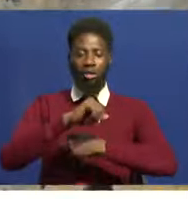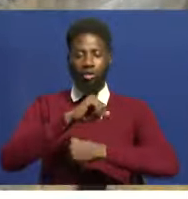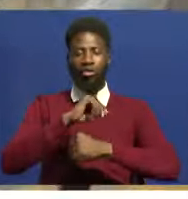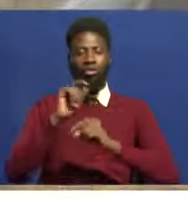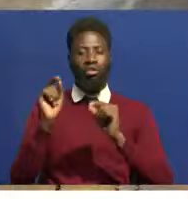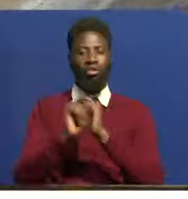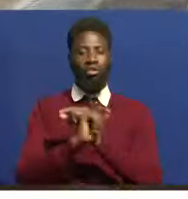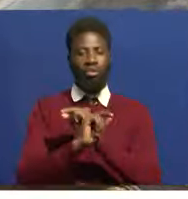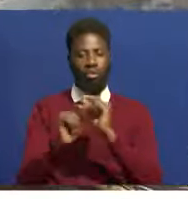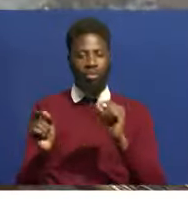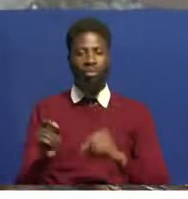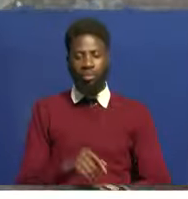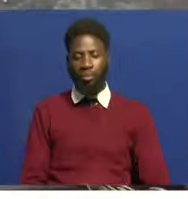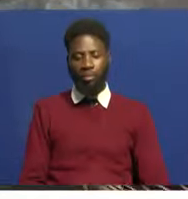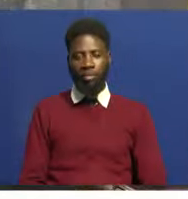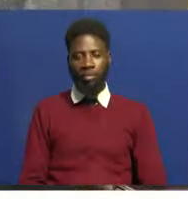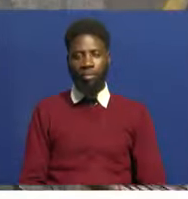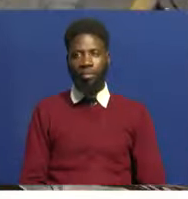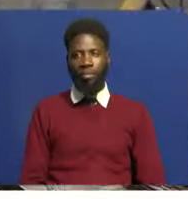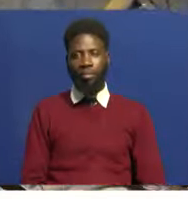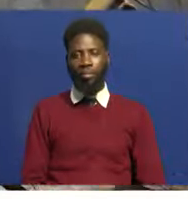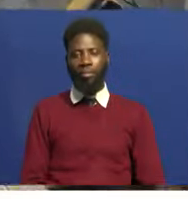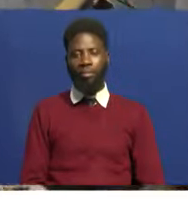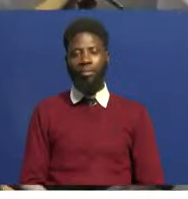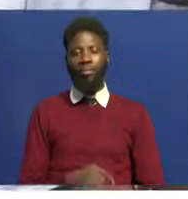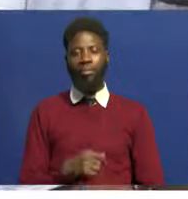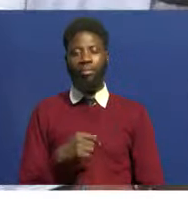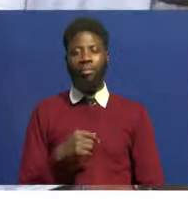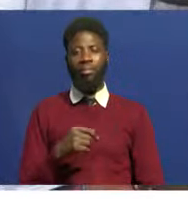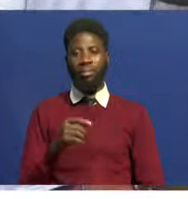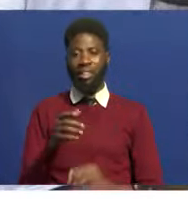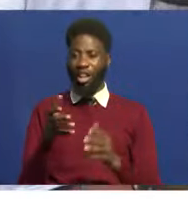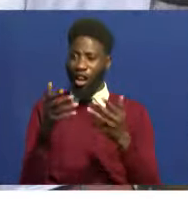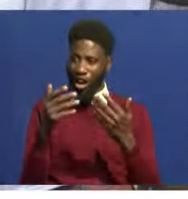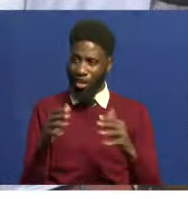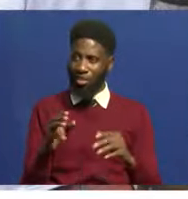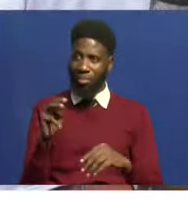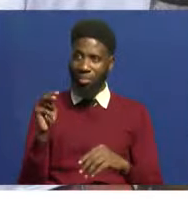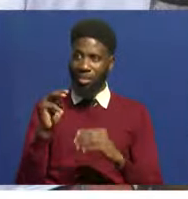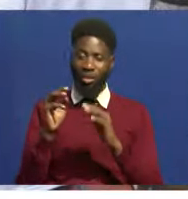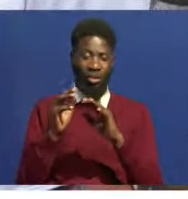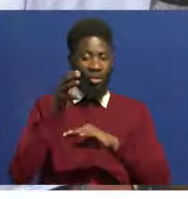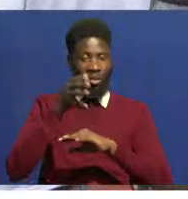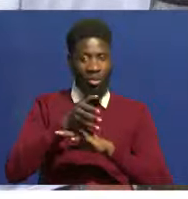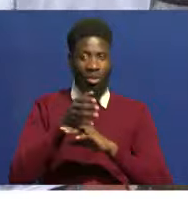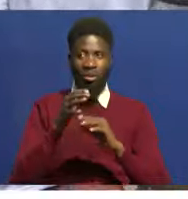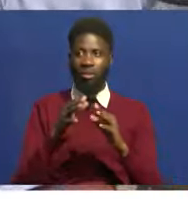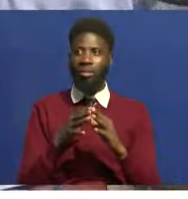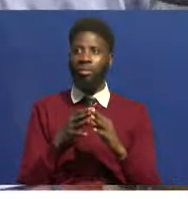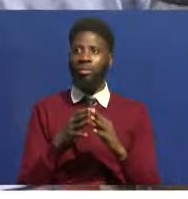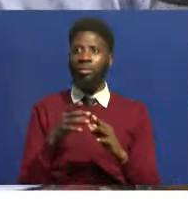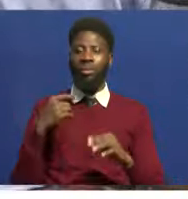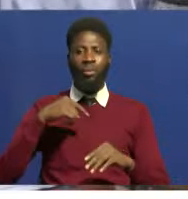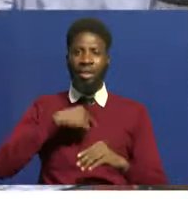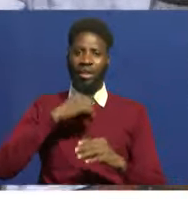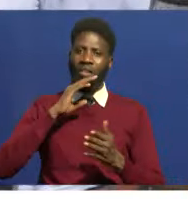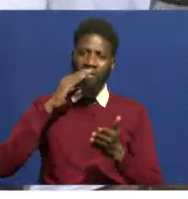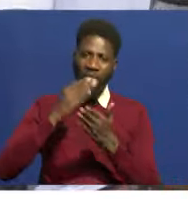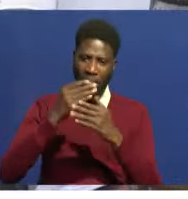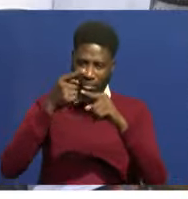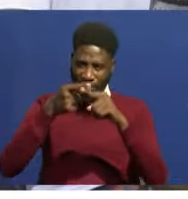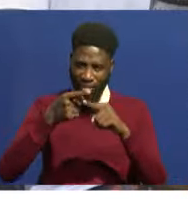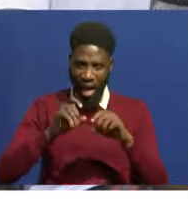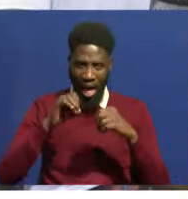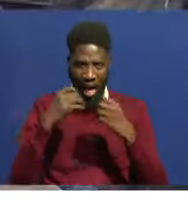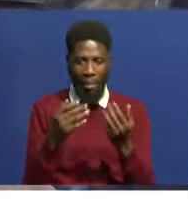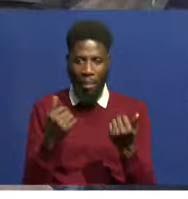kuuzima moto huoia Hasa ya mamilioni yyewe hatujadhitia ni pesa ngapi lakini